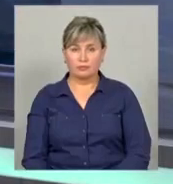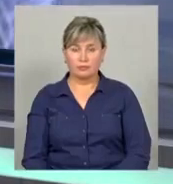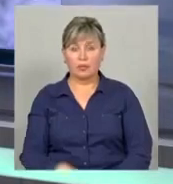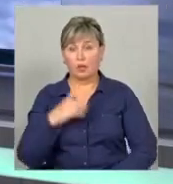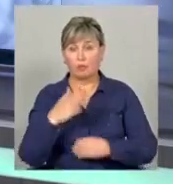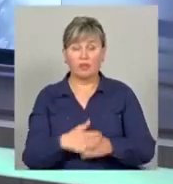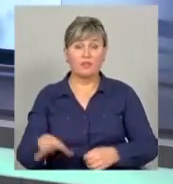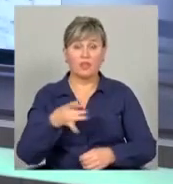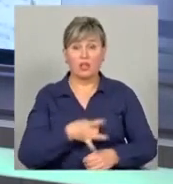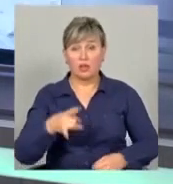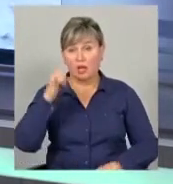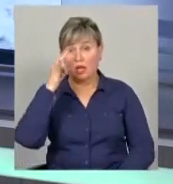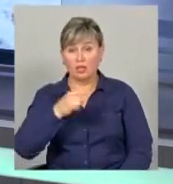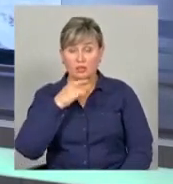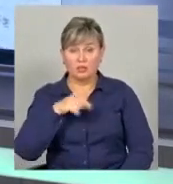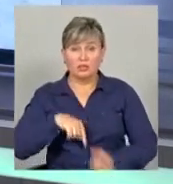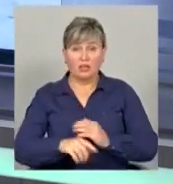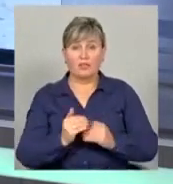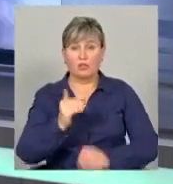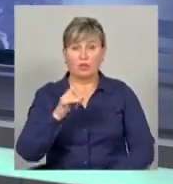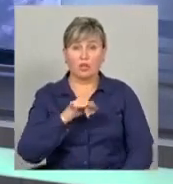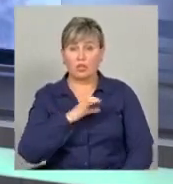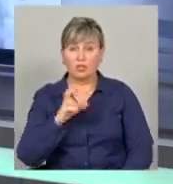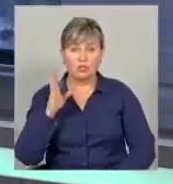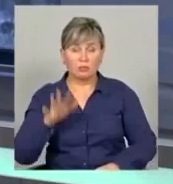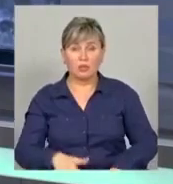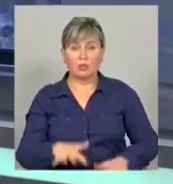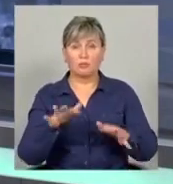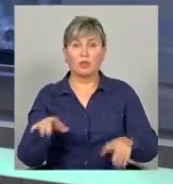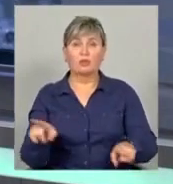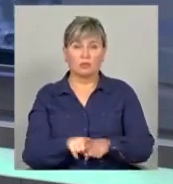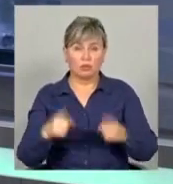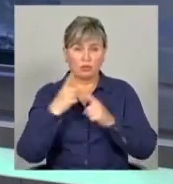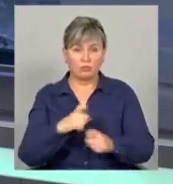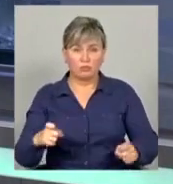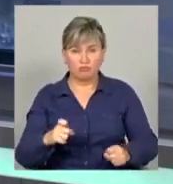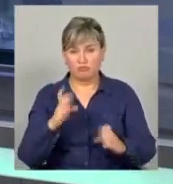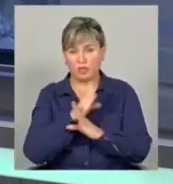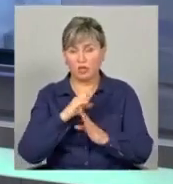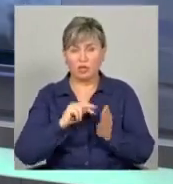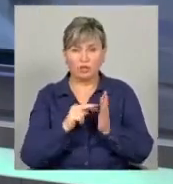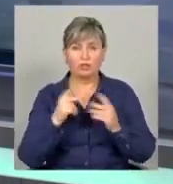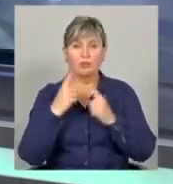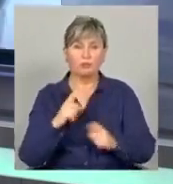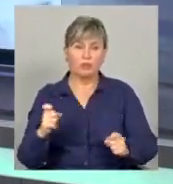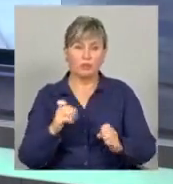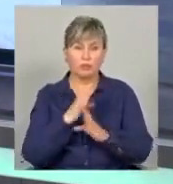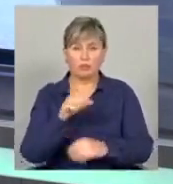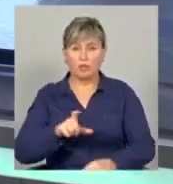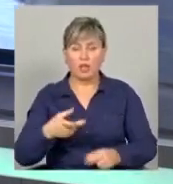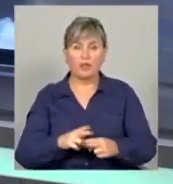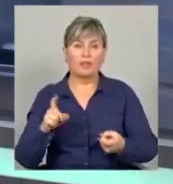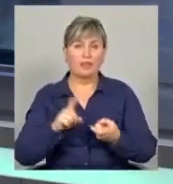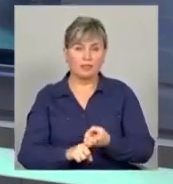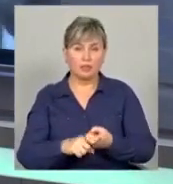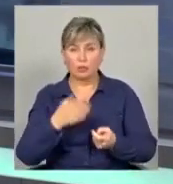Почти все регионы Казахстана в зоне высокого риска подтопления. Такой прогноз озвучили в Казгидромете. По сообщениям синоптиков, это связано